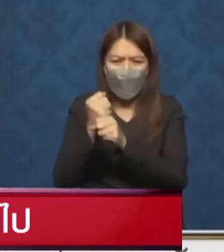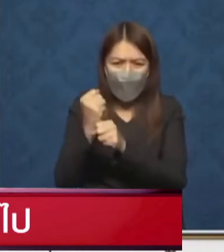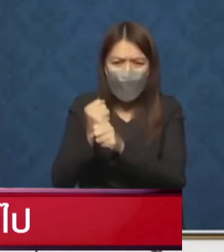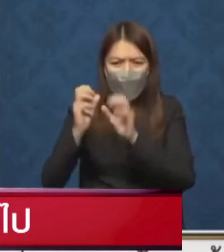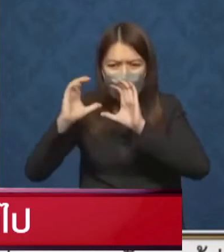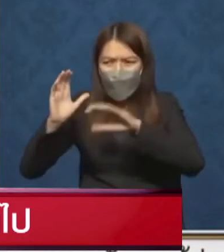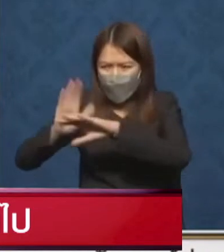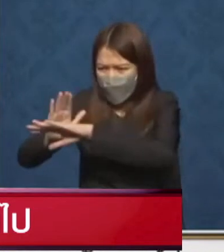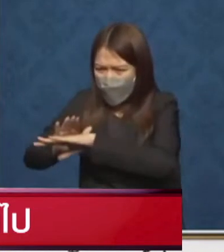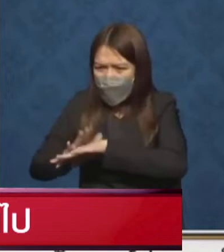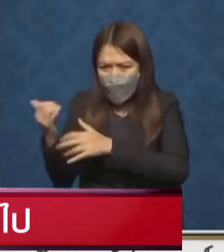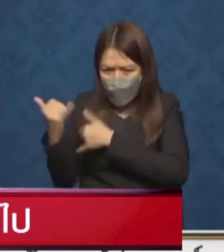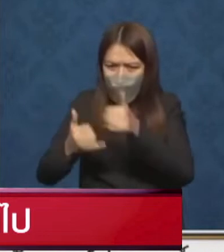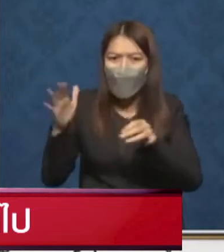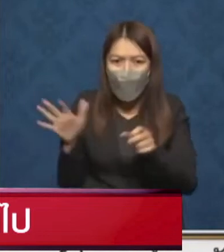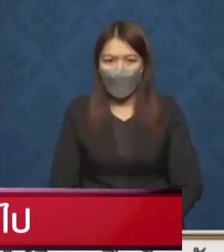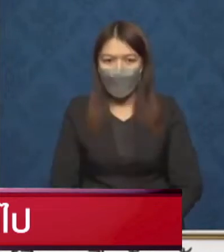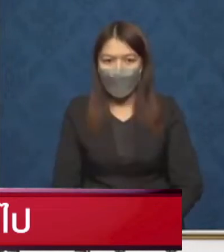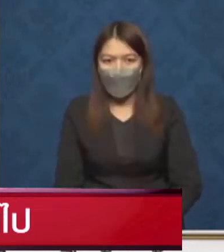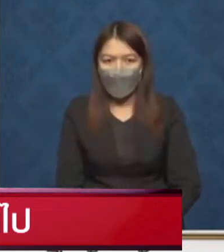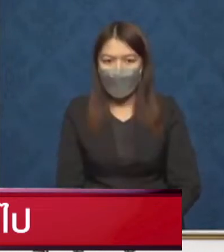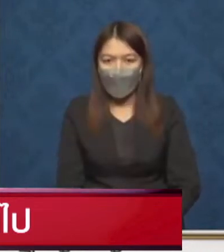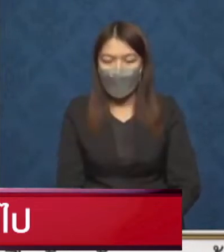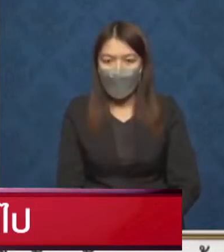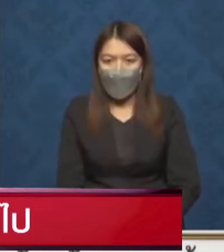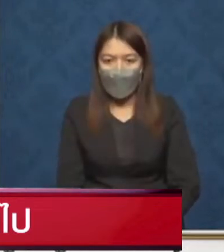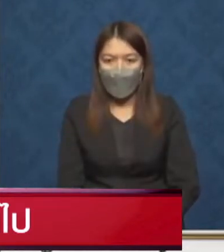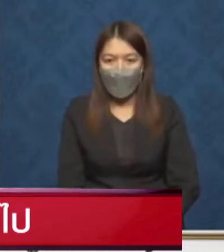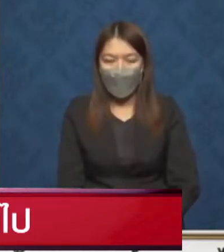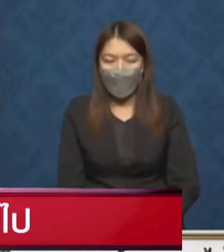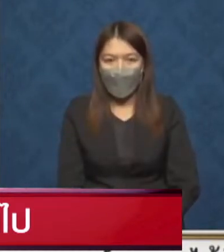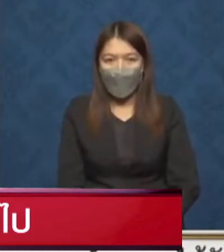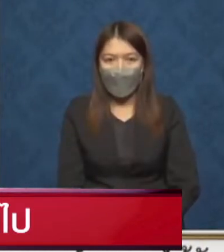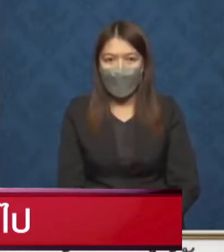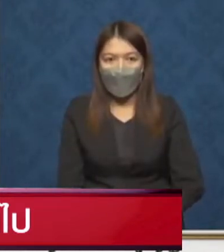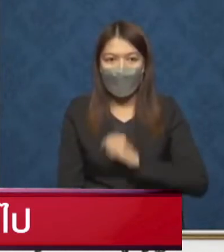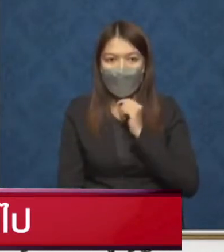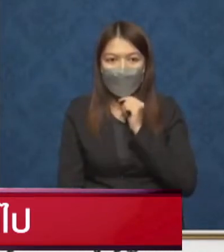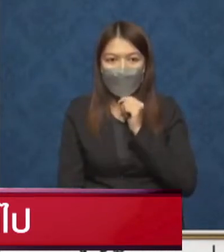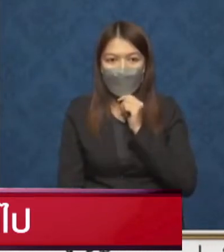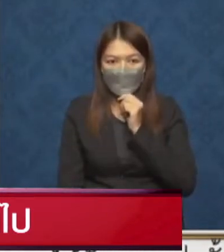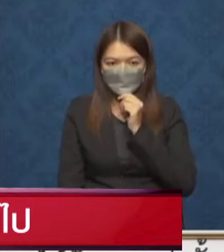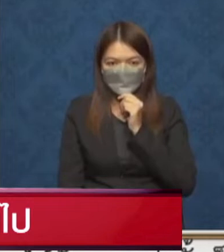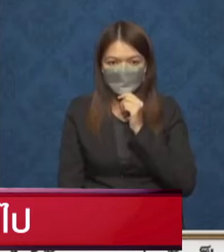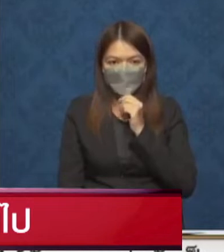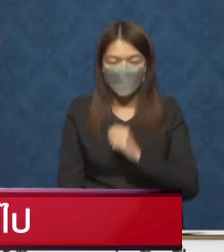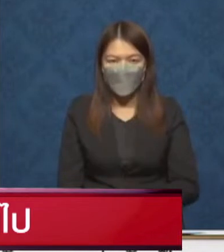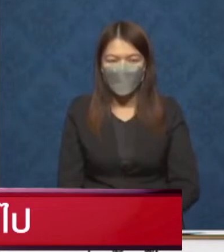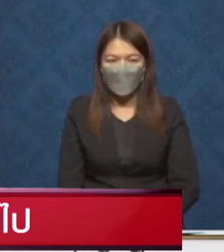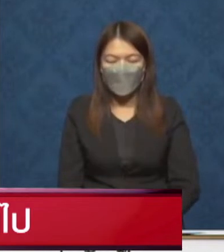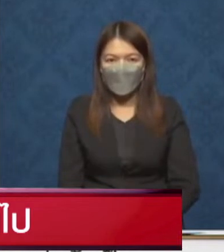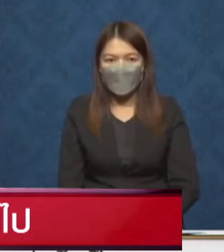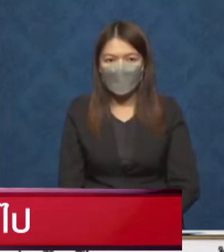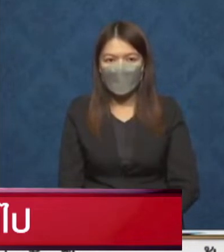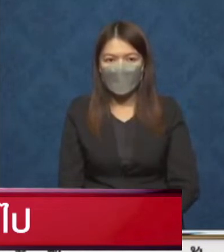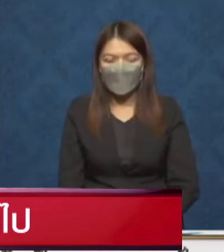นไม่ครบองค์ประชุมที่ต้องใช้เสียงครึ่งหนึ่งนะครับคือ237คนทำให้นายชวนต้องสั่งปิดการประชุ